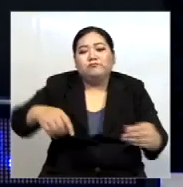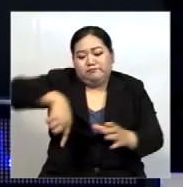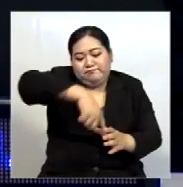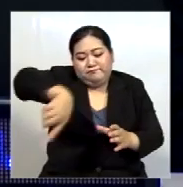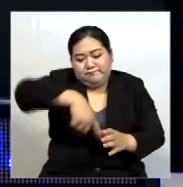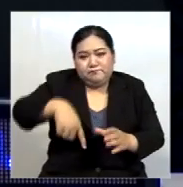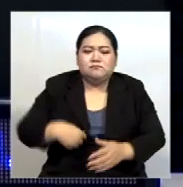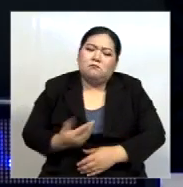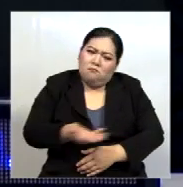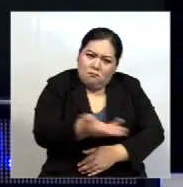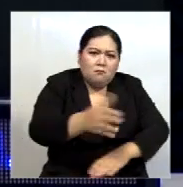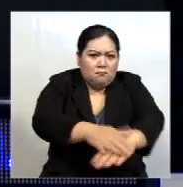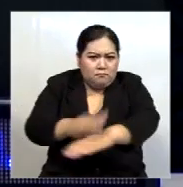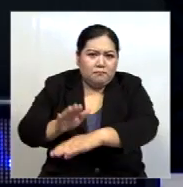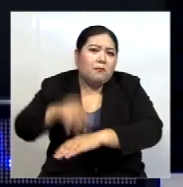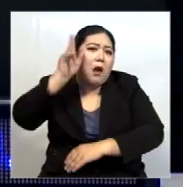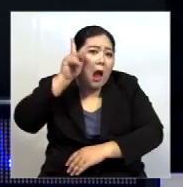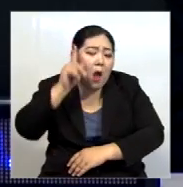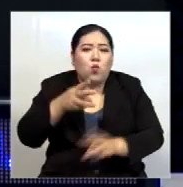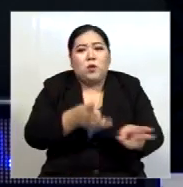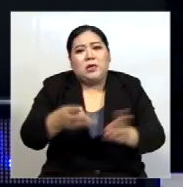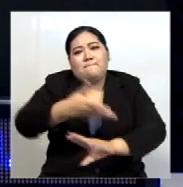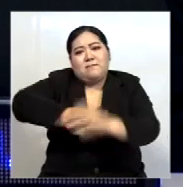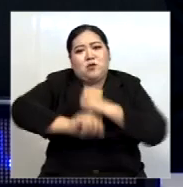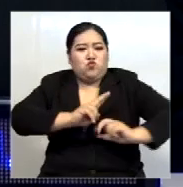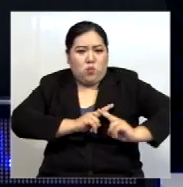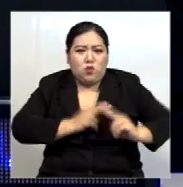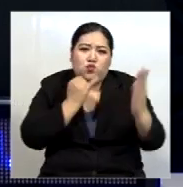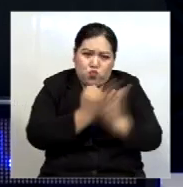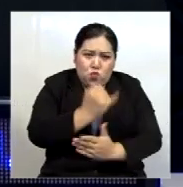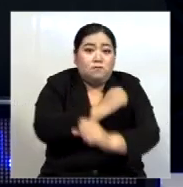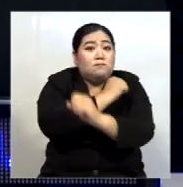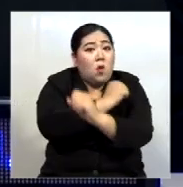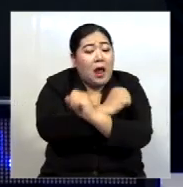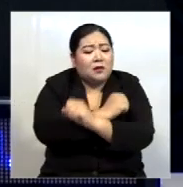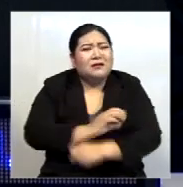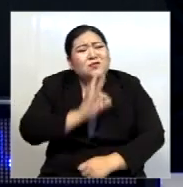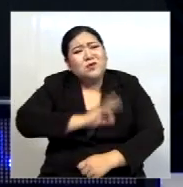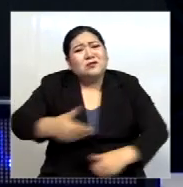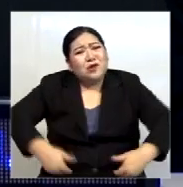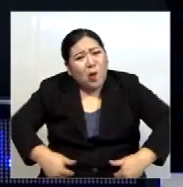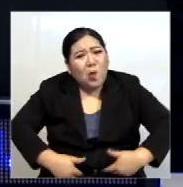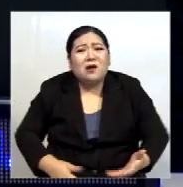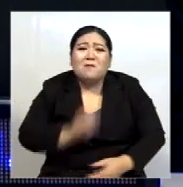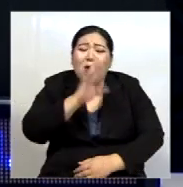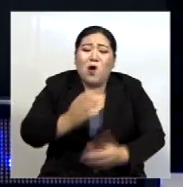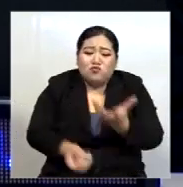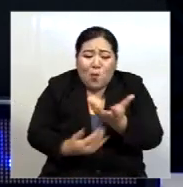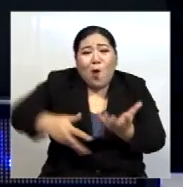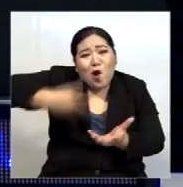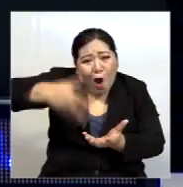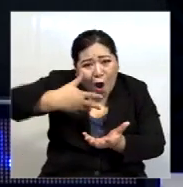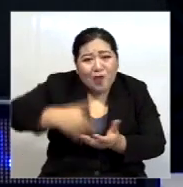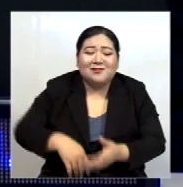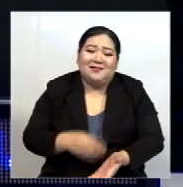พี่ต้องสื่อมวลชนต้องช่วยเน้นในประเด็นที่ปฏิบัติตัวเนี่ยเหมือนเรื่องตลกนะฮะกินร้อนช้อนกลางล้างมือใช้ห